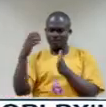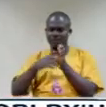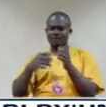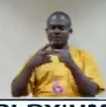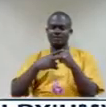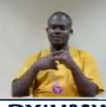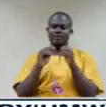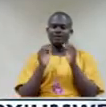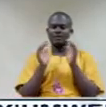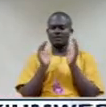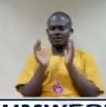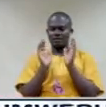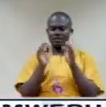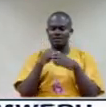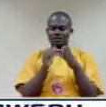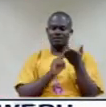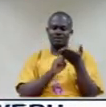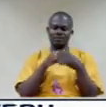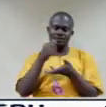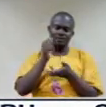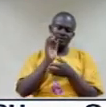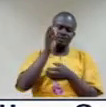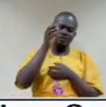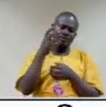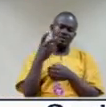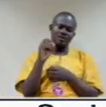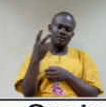3,245.7 iteganyijwe kuzakoreshwa mu mwaka w'imari utaha wa